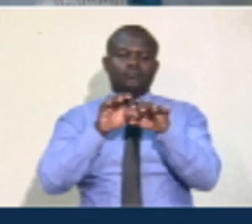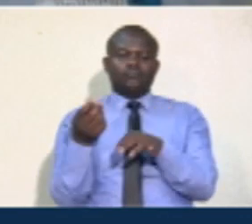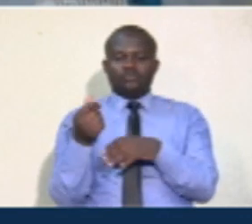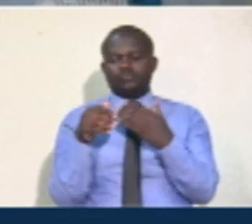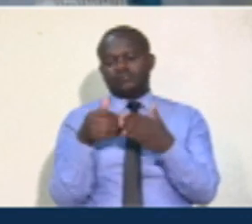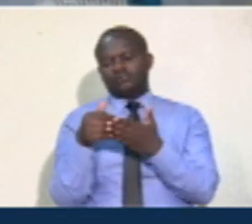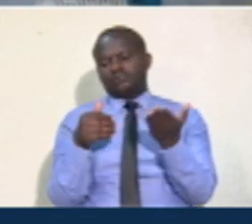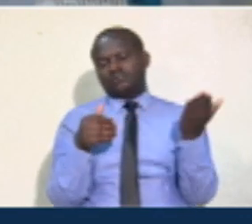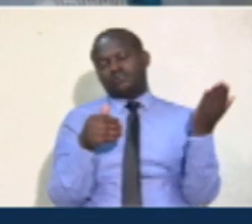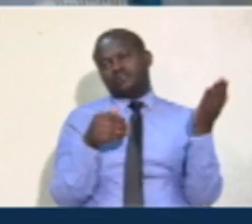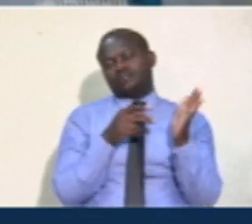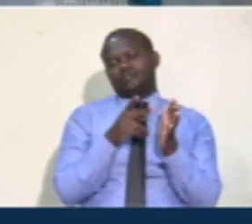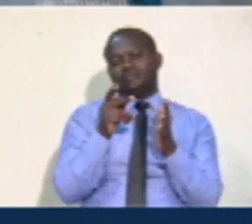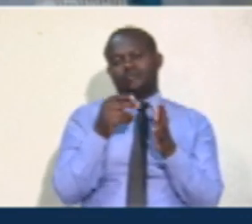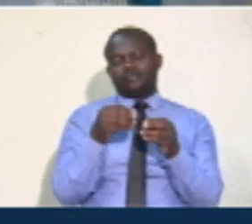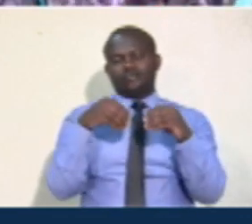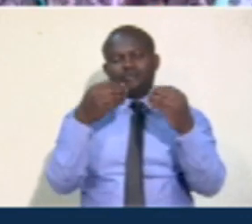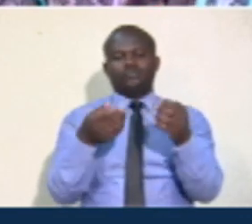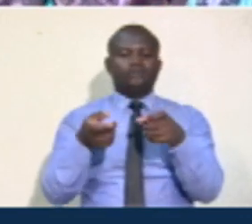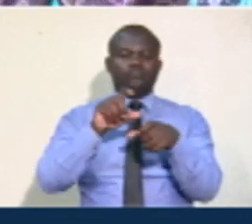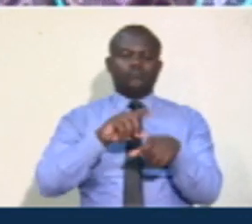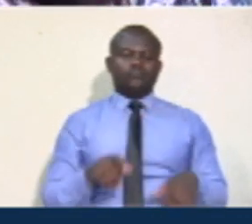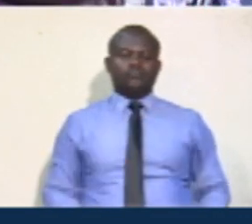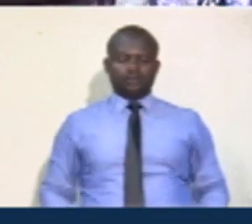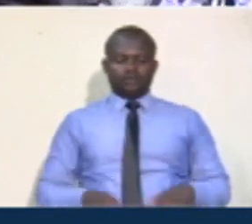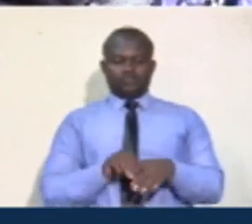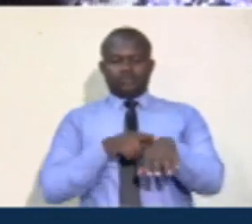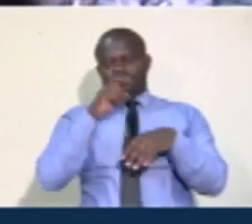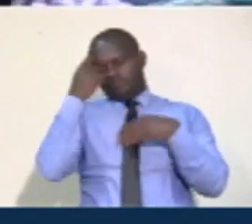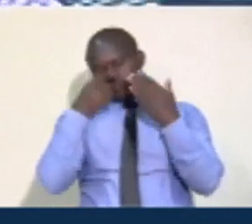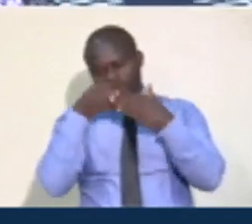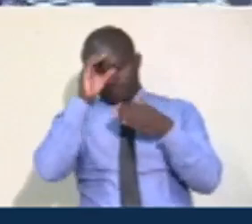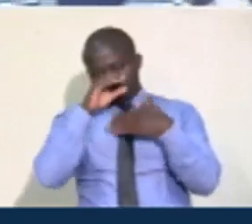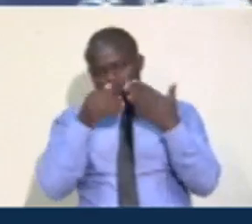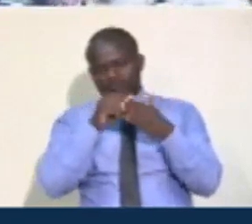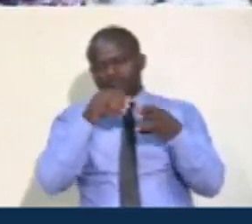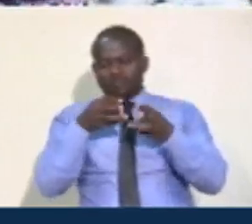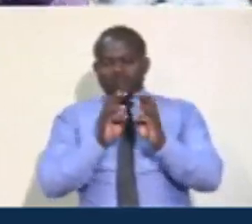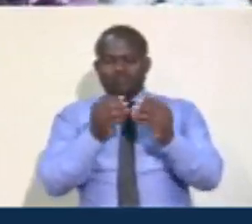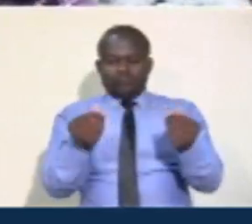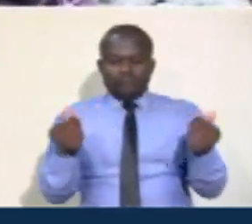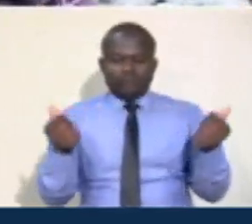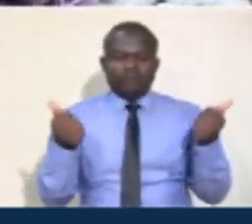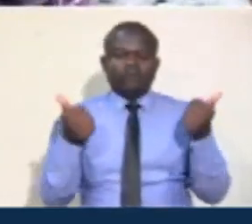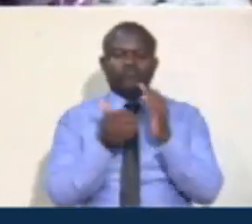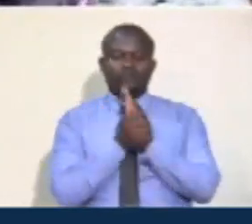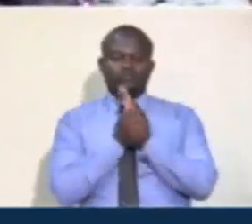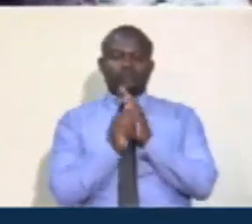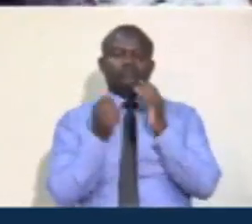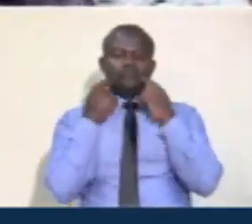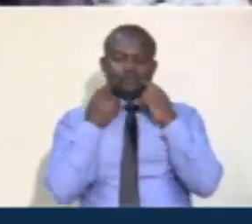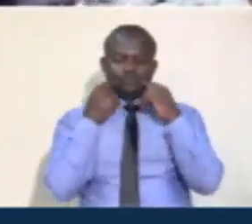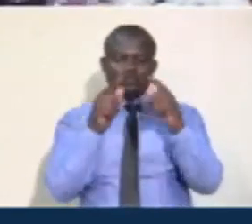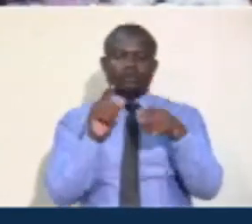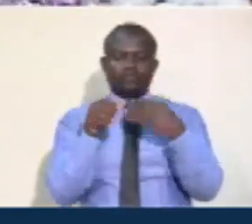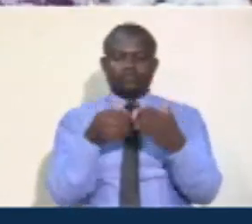amafaranga ukitumije atanga nayo yiyongera hagati aho mu gihe leta ibigishakisha uburyo iki kibazo cyakemuka impuguke igira abantu